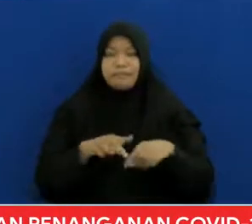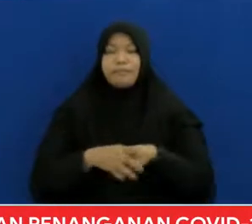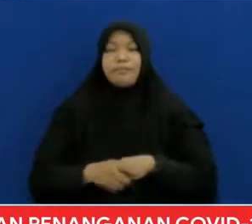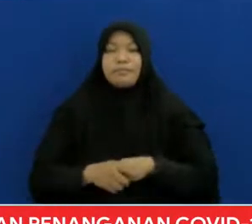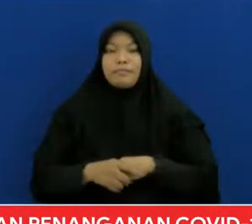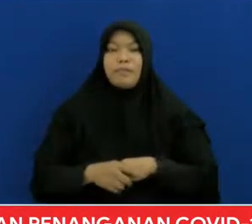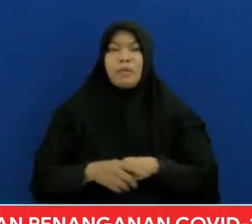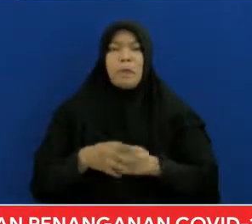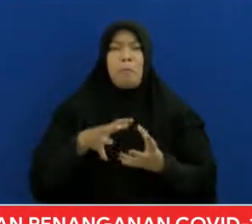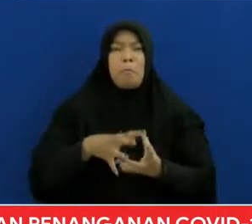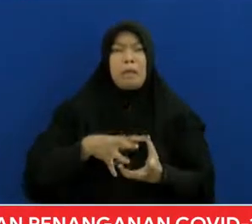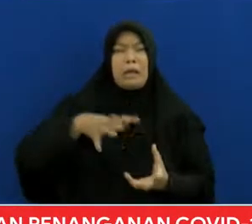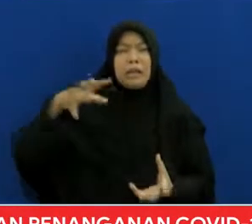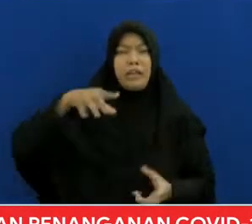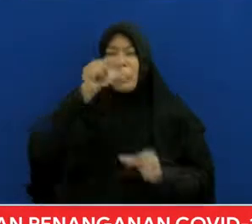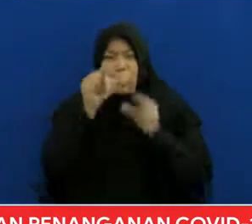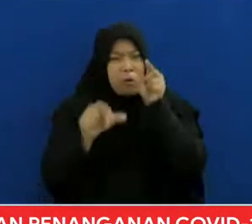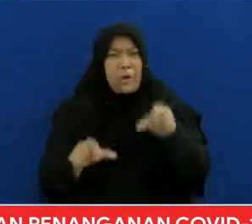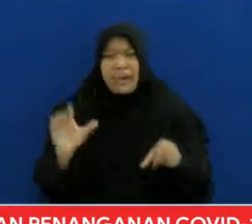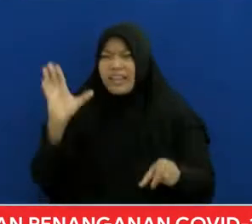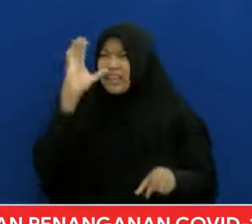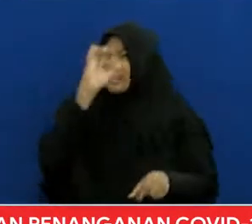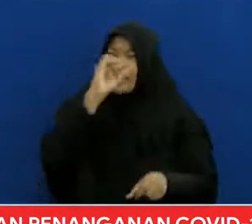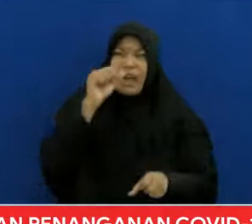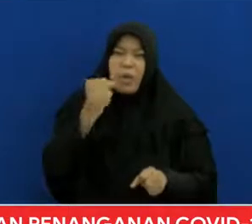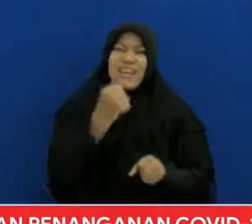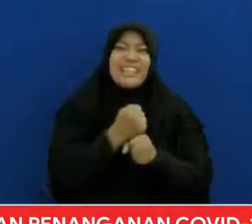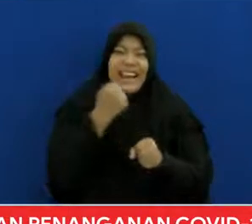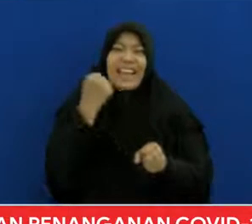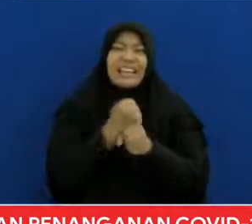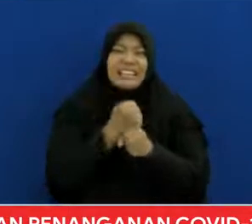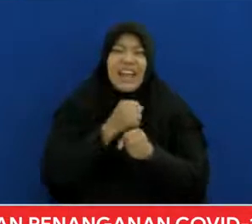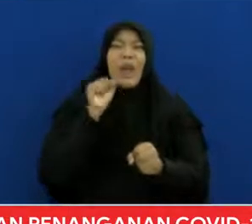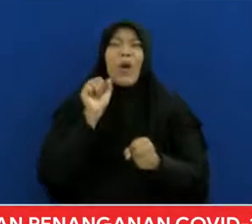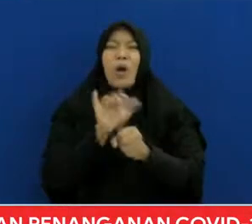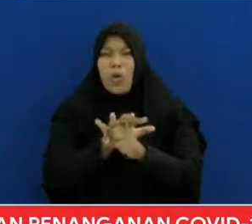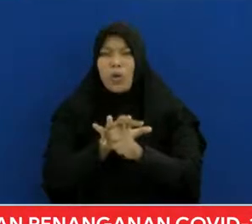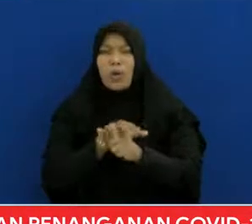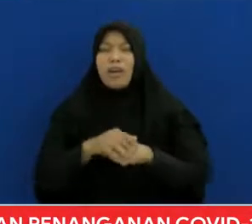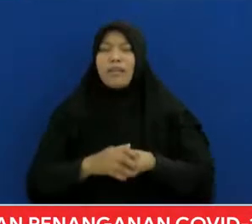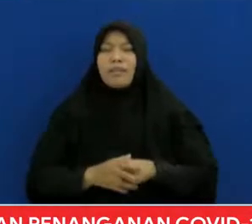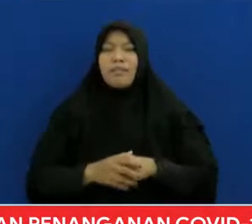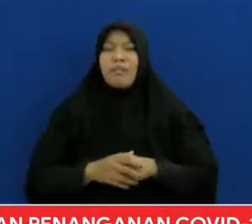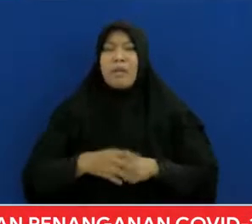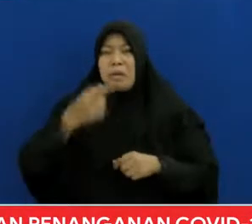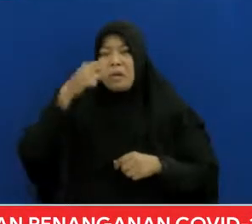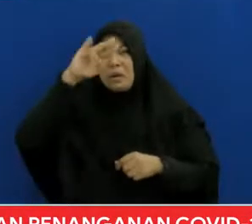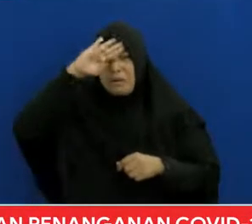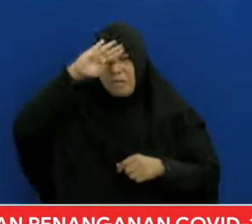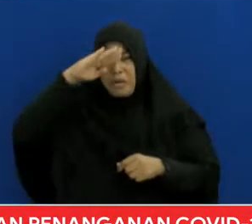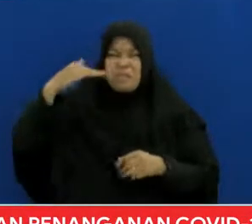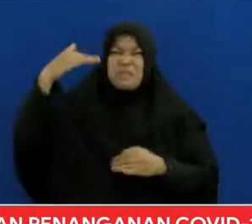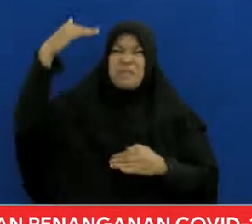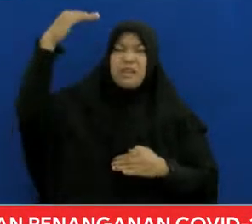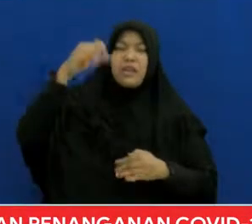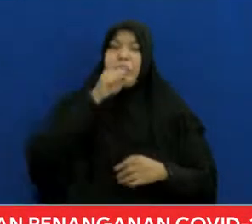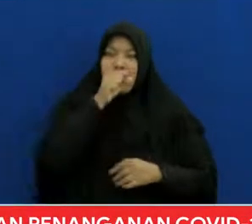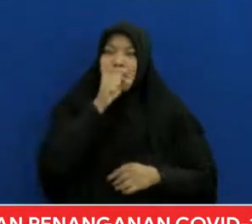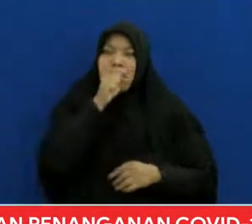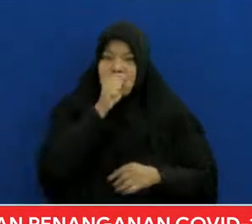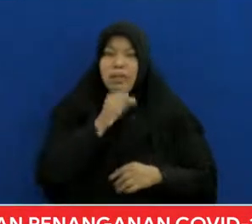Banyak di antara kita yang sudah mengetahui gejala infeksi corona, di antaranya demam tinggi,